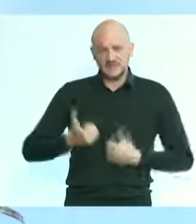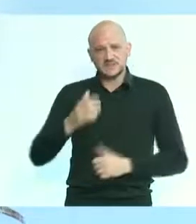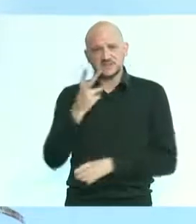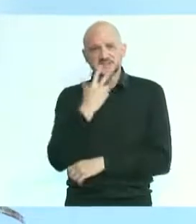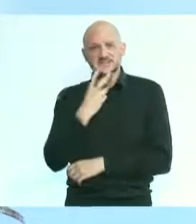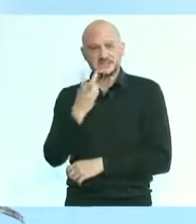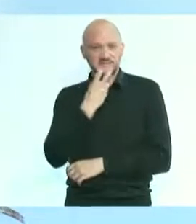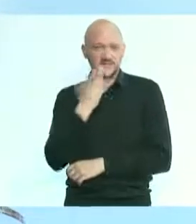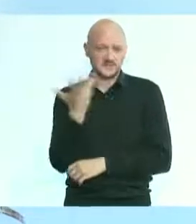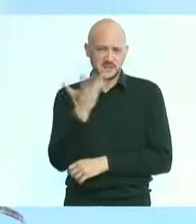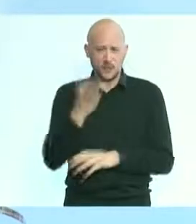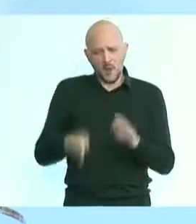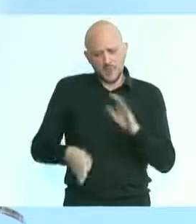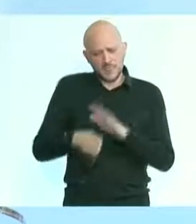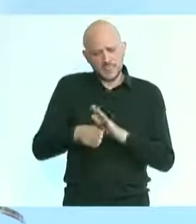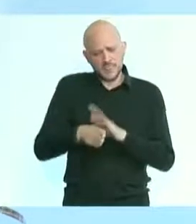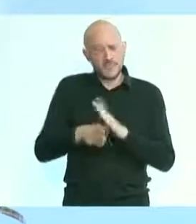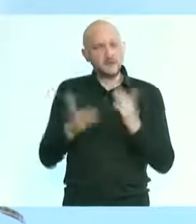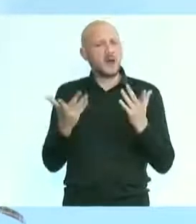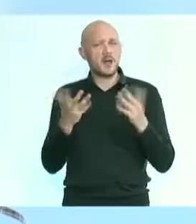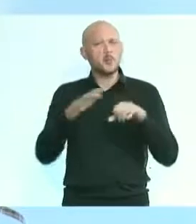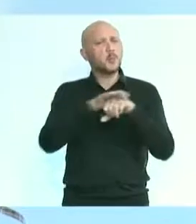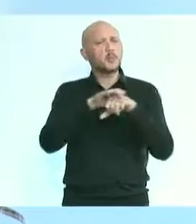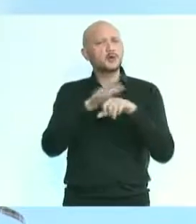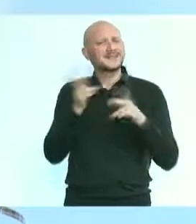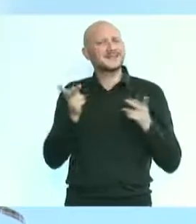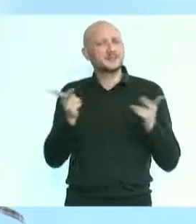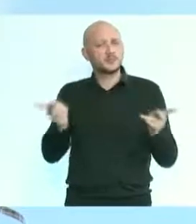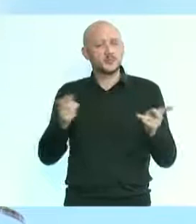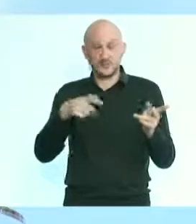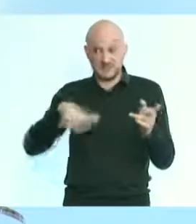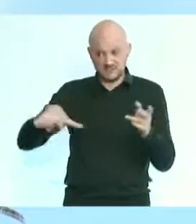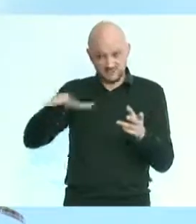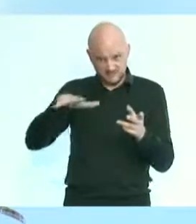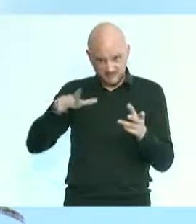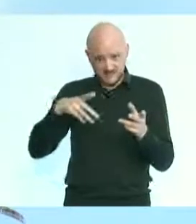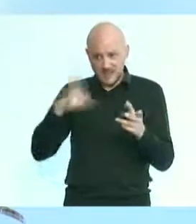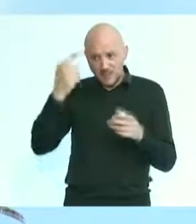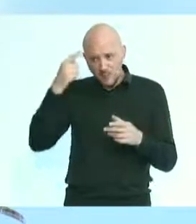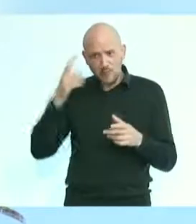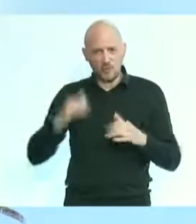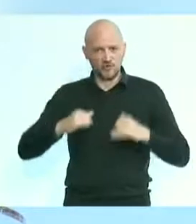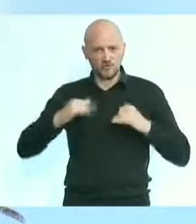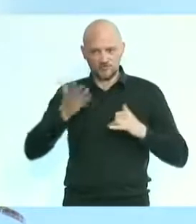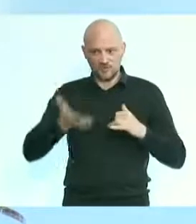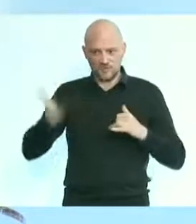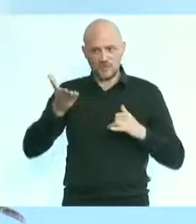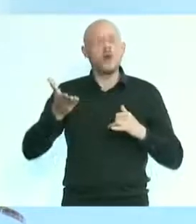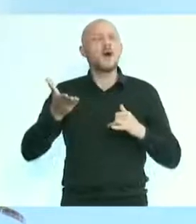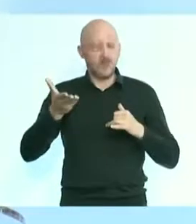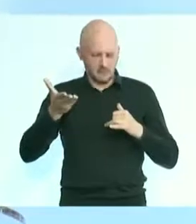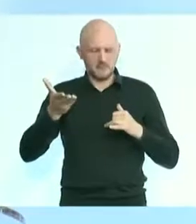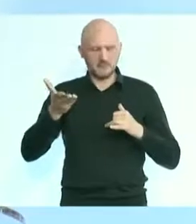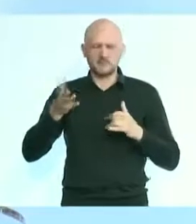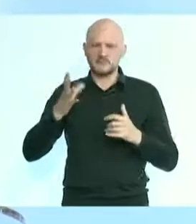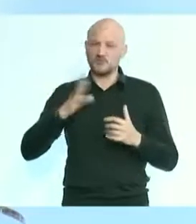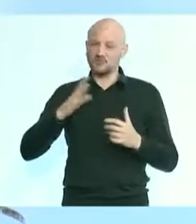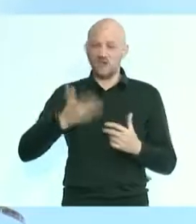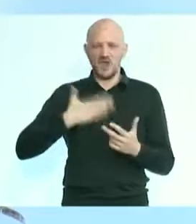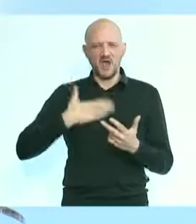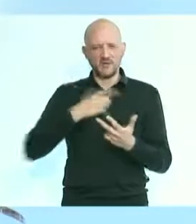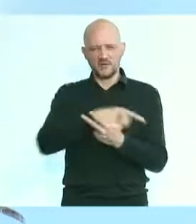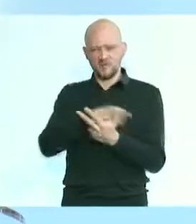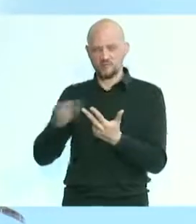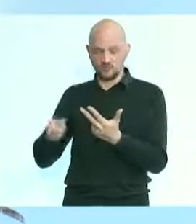publique accessible à tous les jeunes et qui est 3 fois gagnante. Gagnante pour le jeune, évidemment, pour le